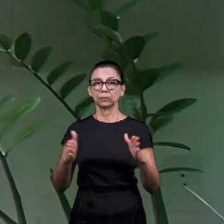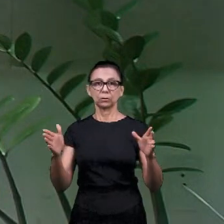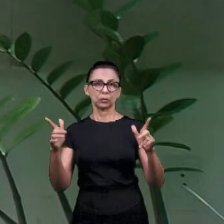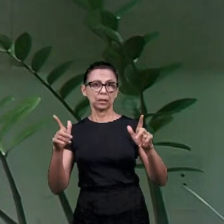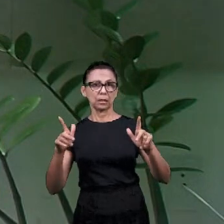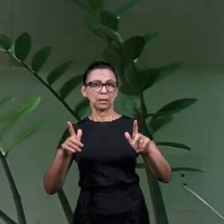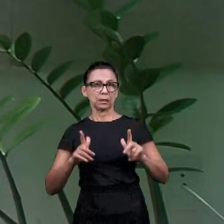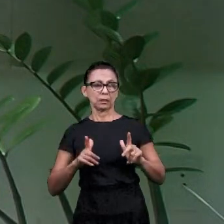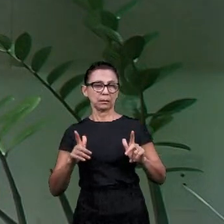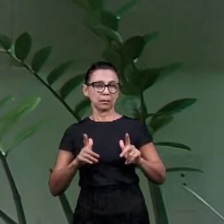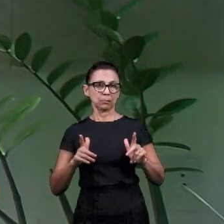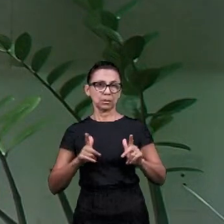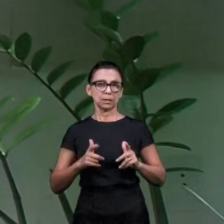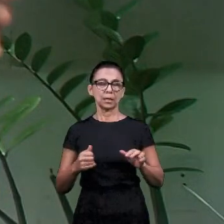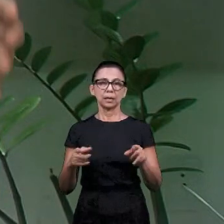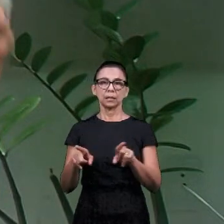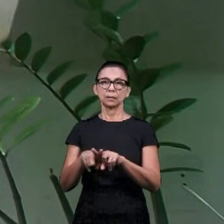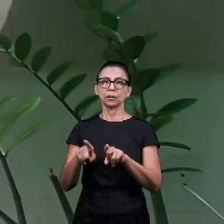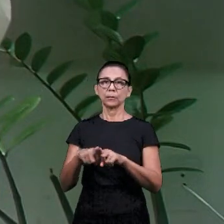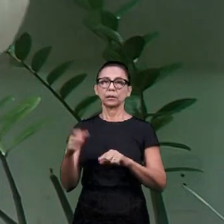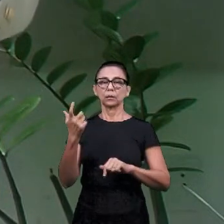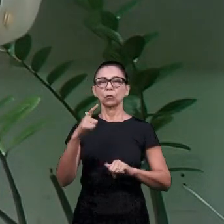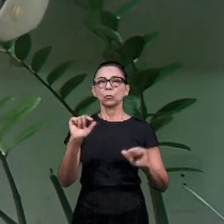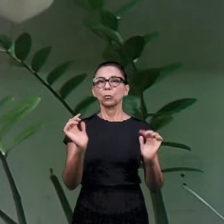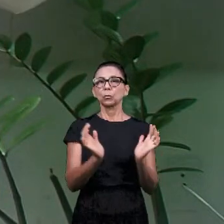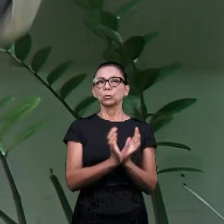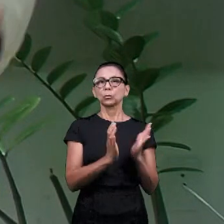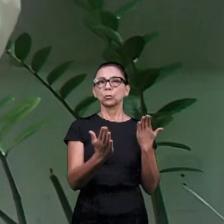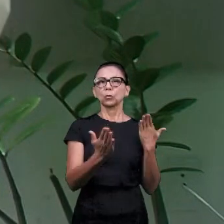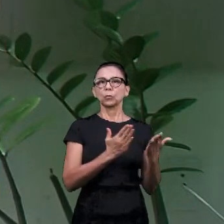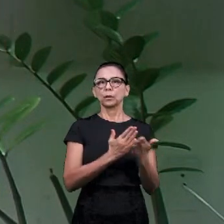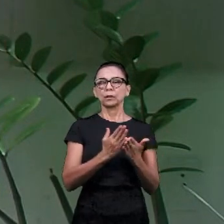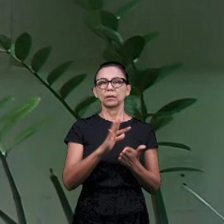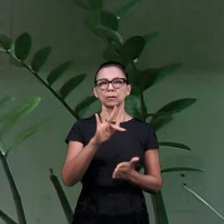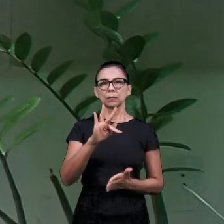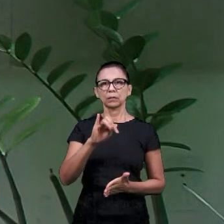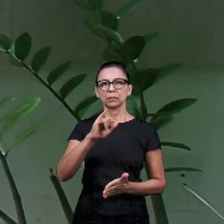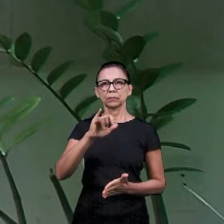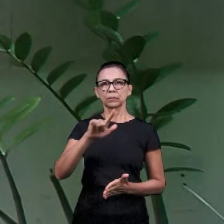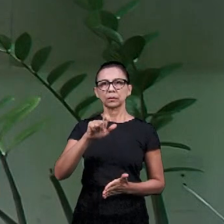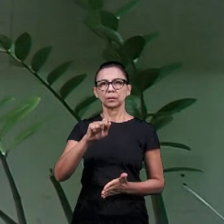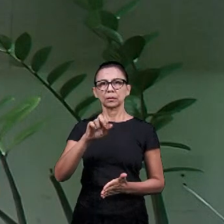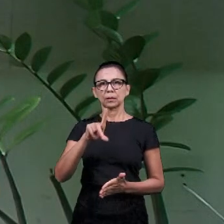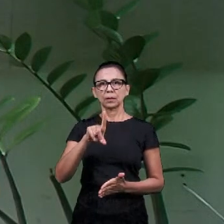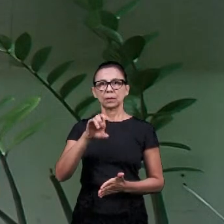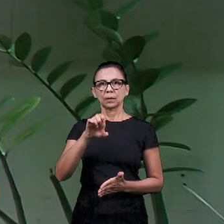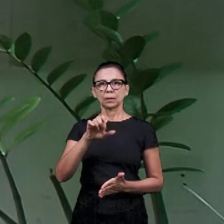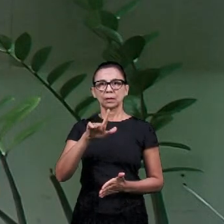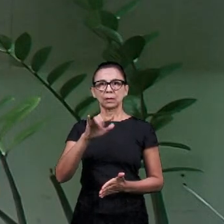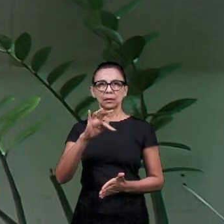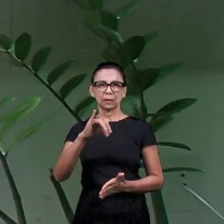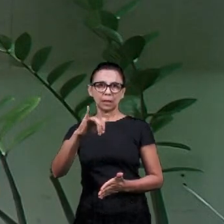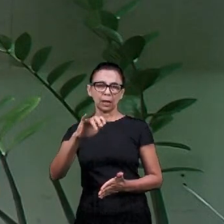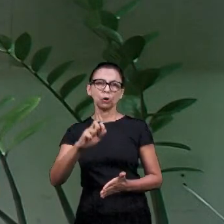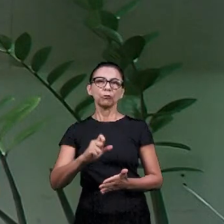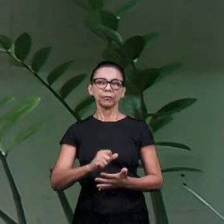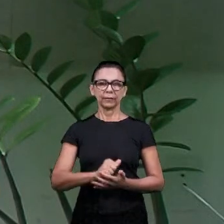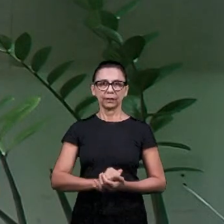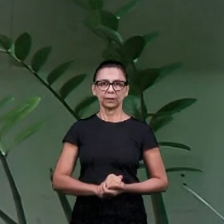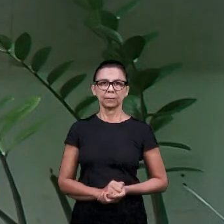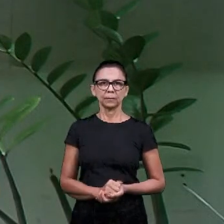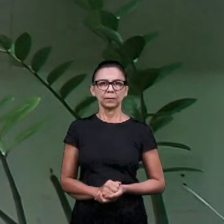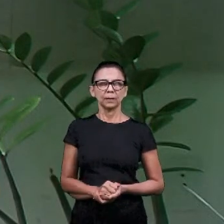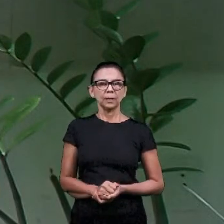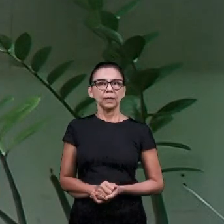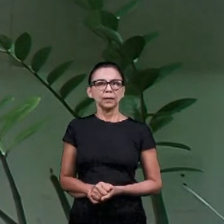sont en Laodicée. Donc, Laodicée, c'est l'Église de nos jours. C'est le tiède, c'est la situation du